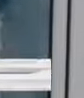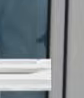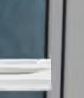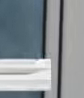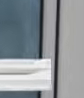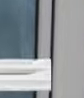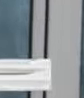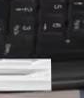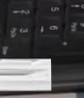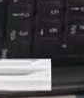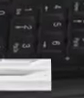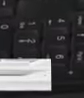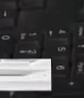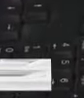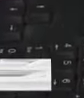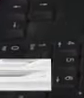штамманов